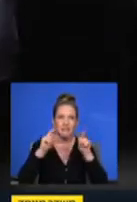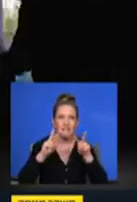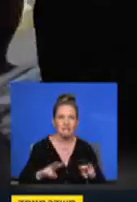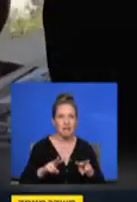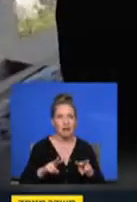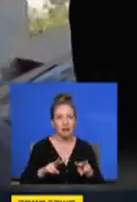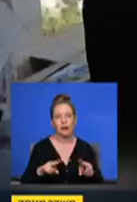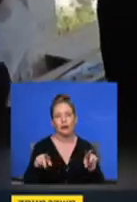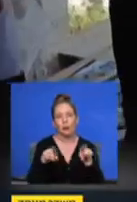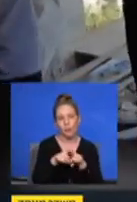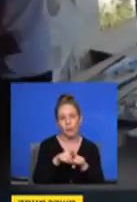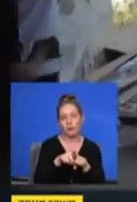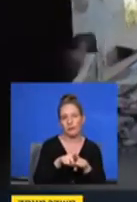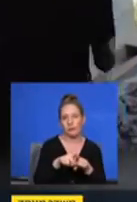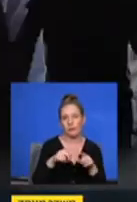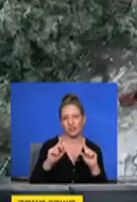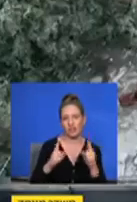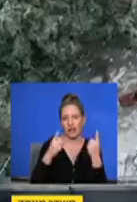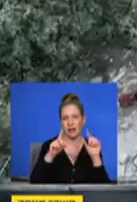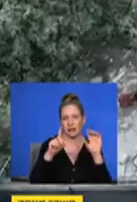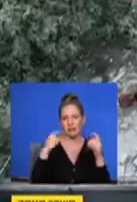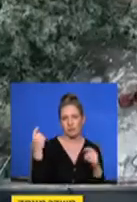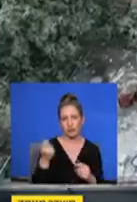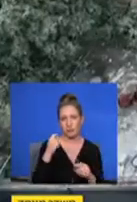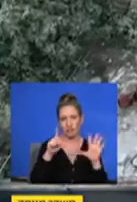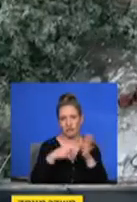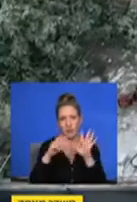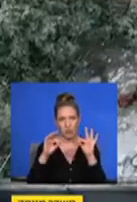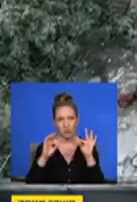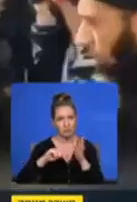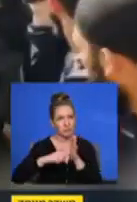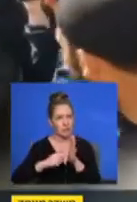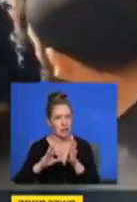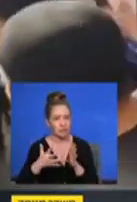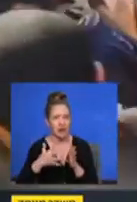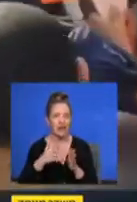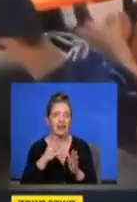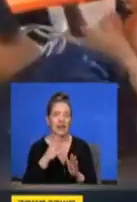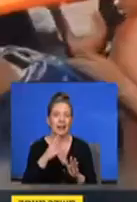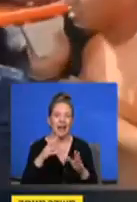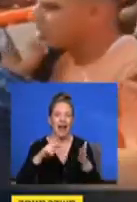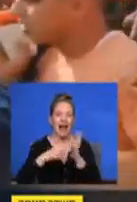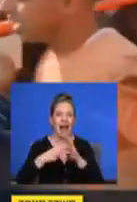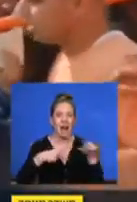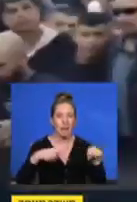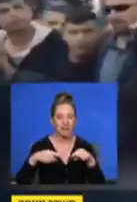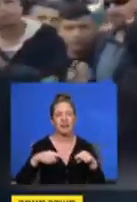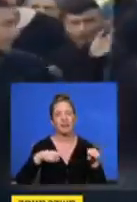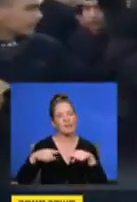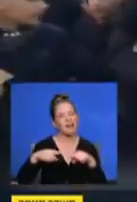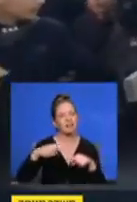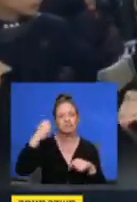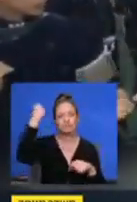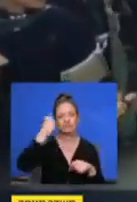באוקטובר. היעד שהותקף היה למעשה החמל של החוליה. החמל הותקף והחוליה חוסלה לפני שביצעה את